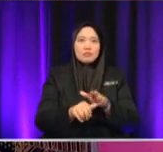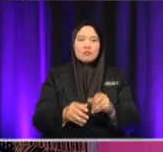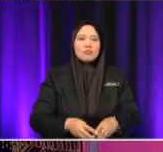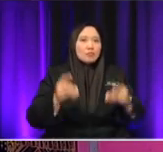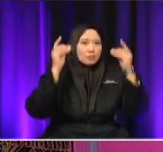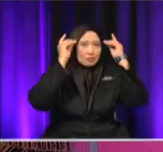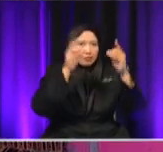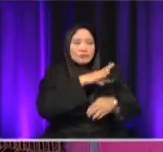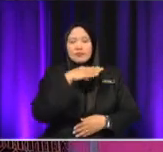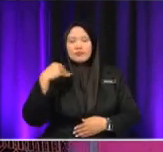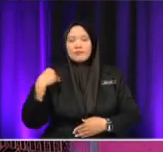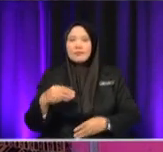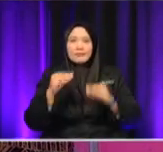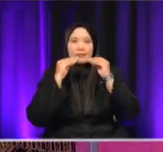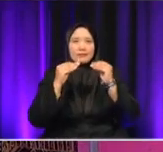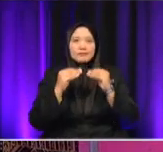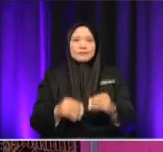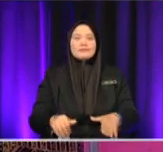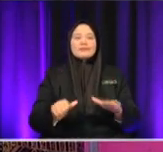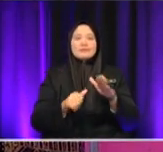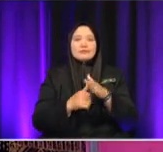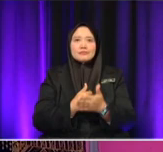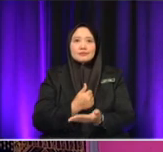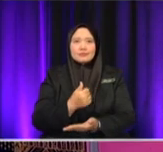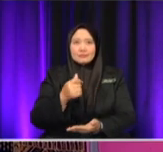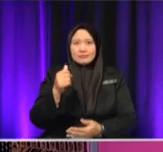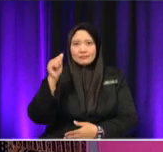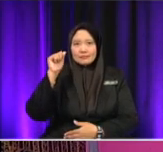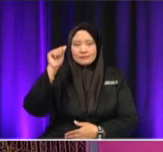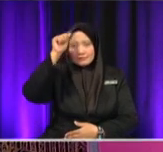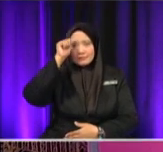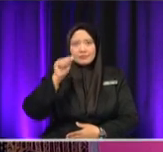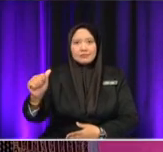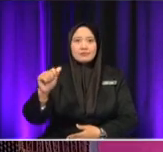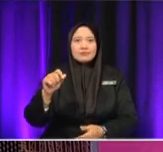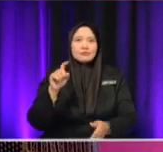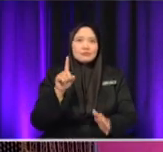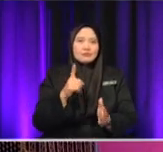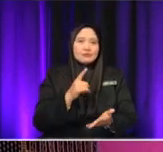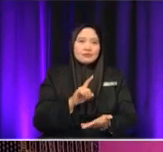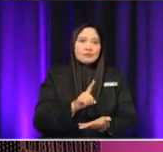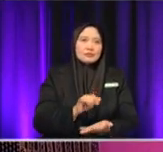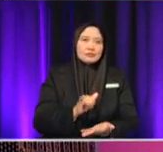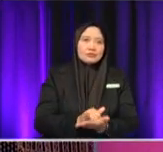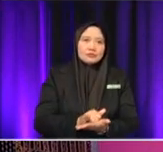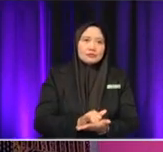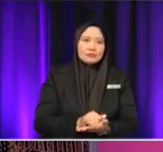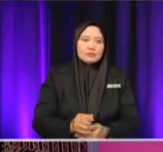pengajaran agama dan juga ya Imam Al Ghazali pernah berkati macam mana kita tidak memantapkan